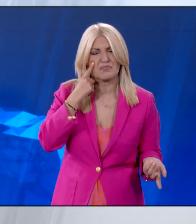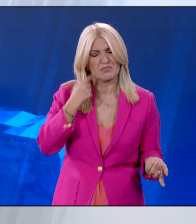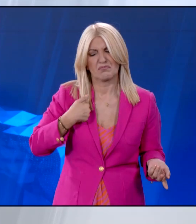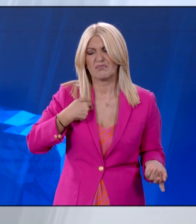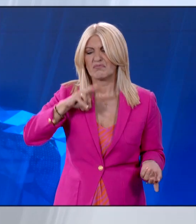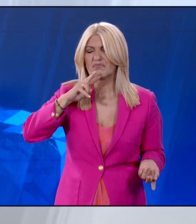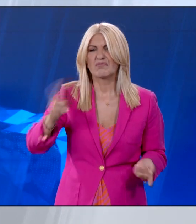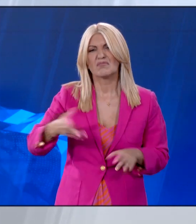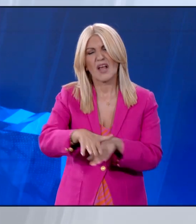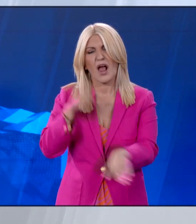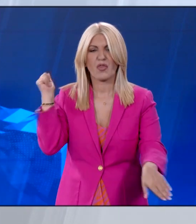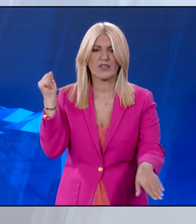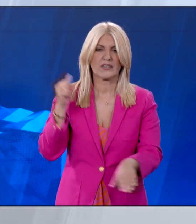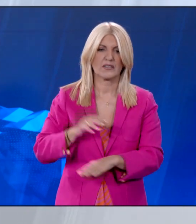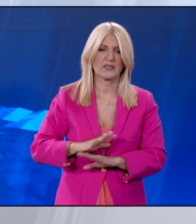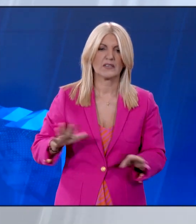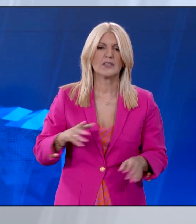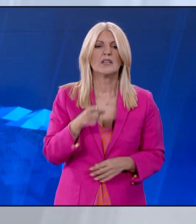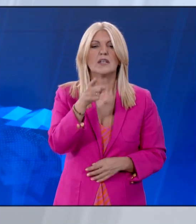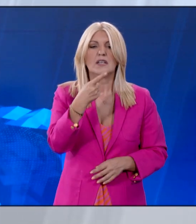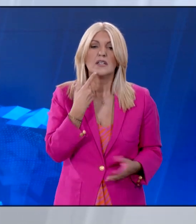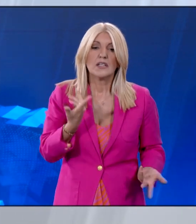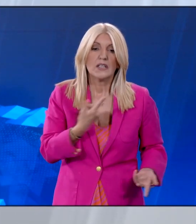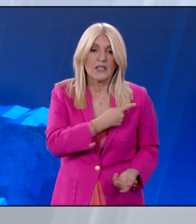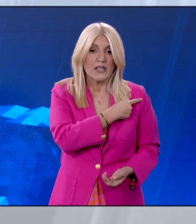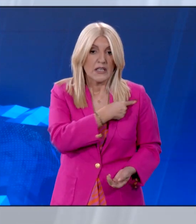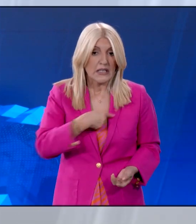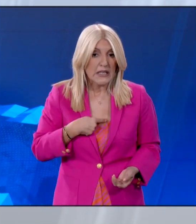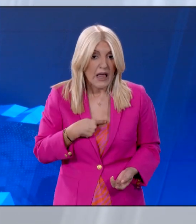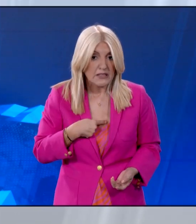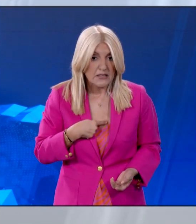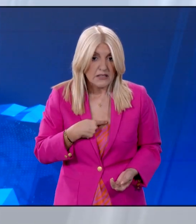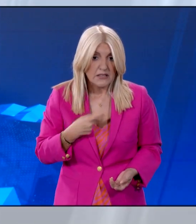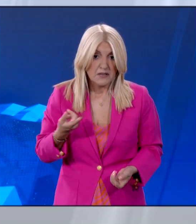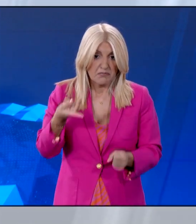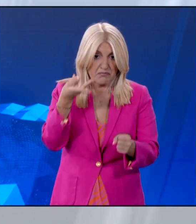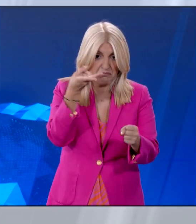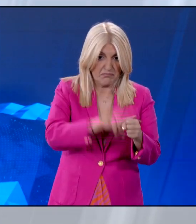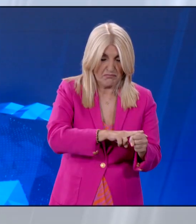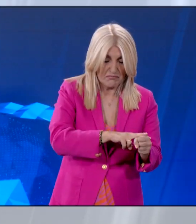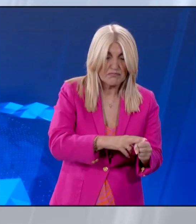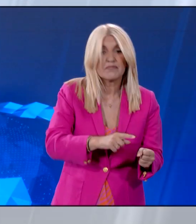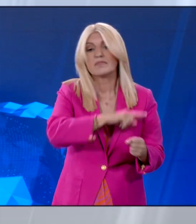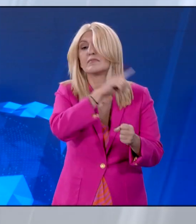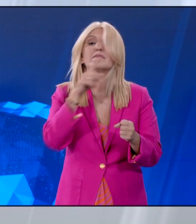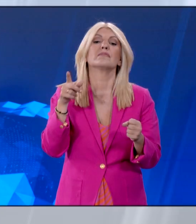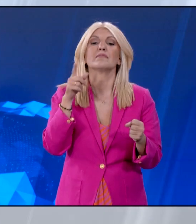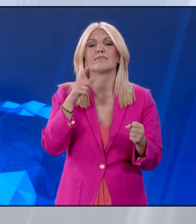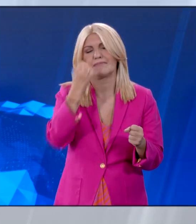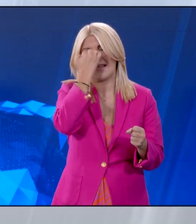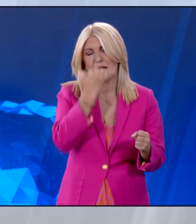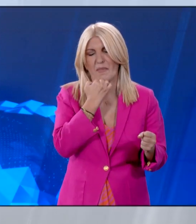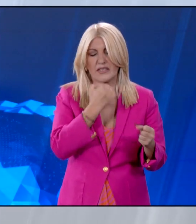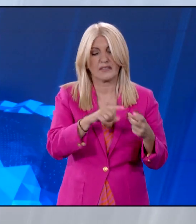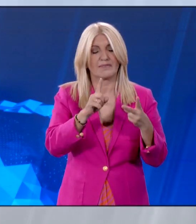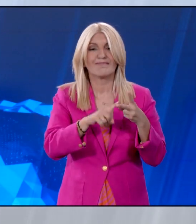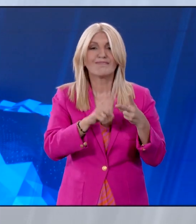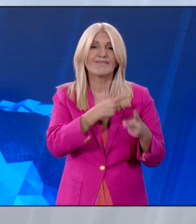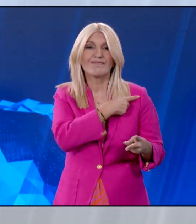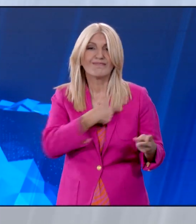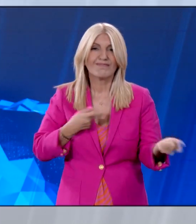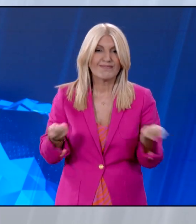When Hezbollah leader Hassan Nasrallah talks about a real response, what this means is that Hezbollah could target military or